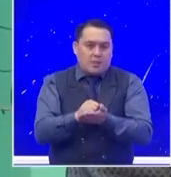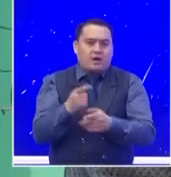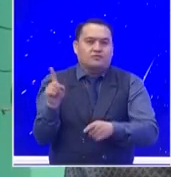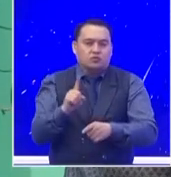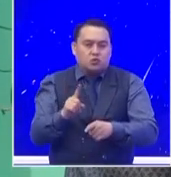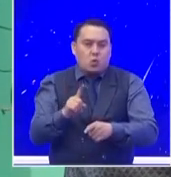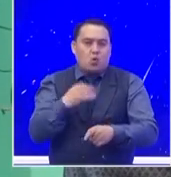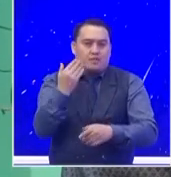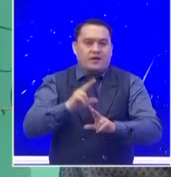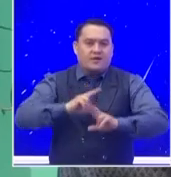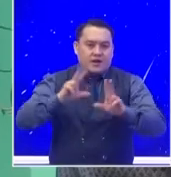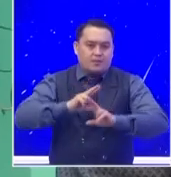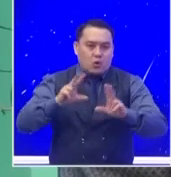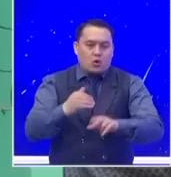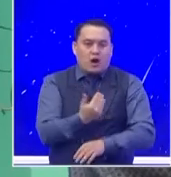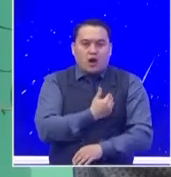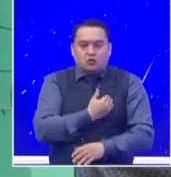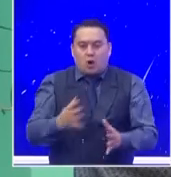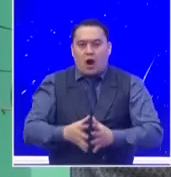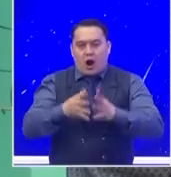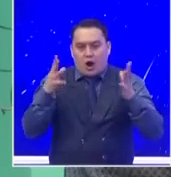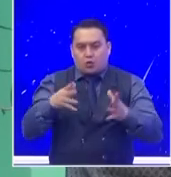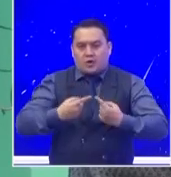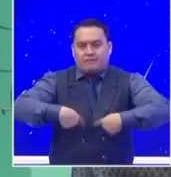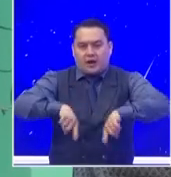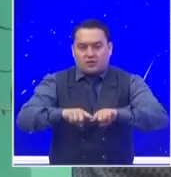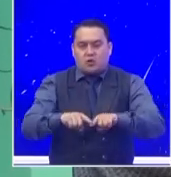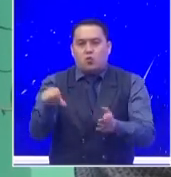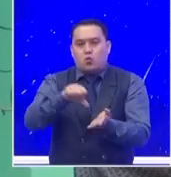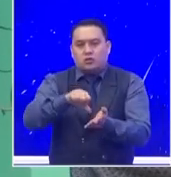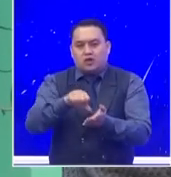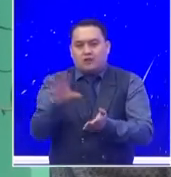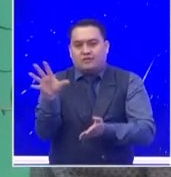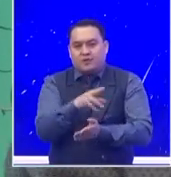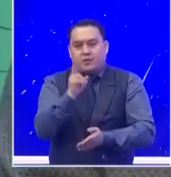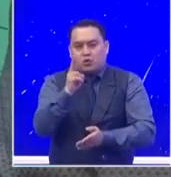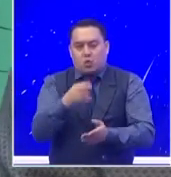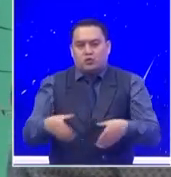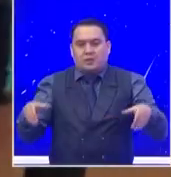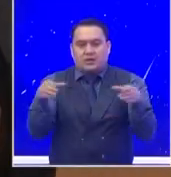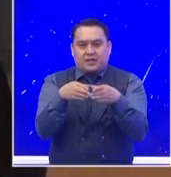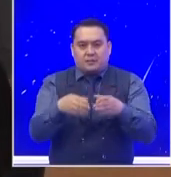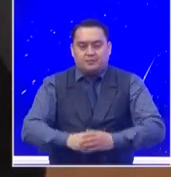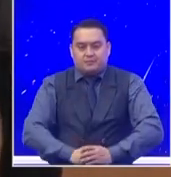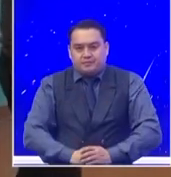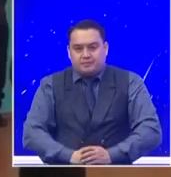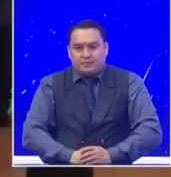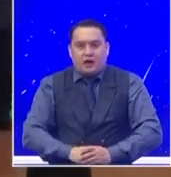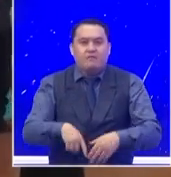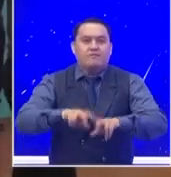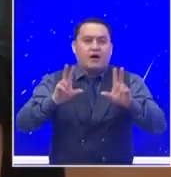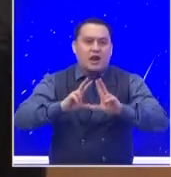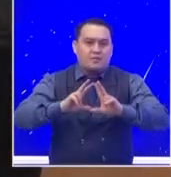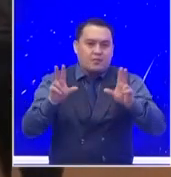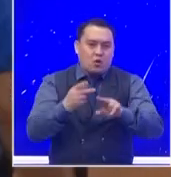в том числе и волейболом. Хочу сказать огромное спасибо организаторам, участникам и всем, кто собрался. Волейбол для сельчан –